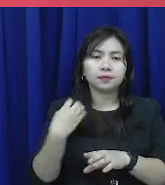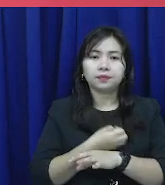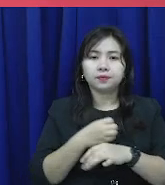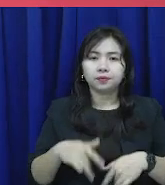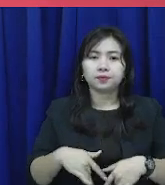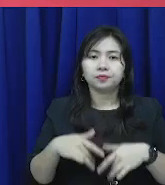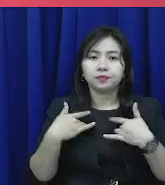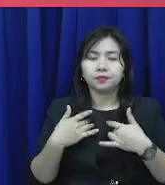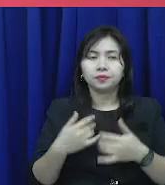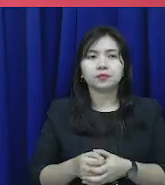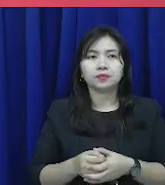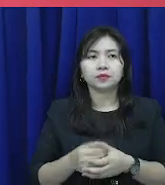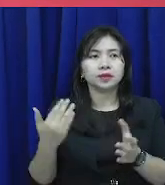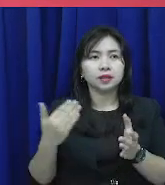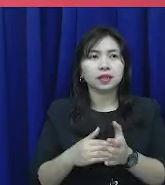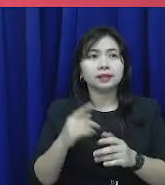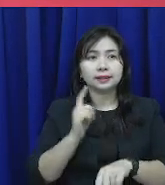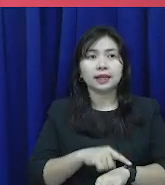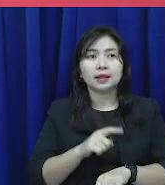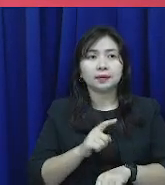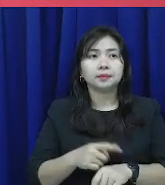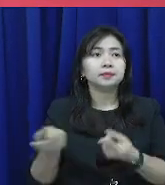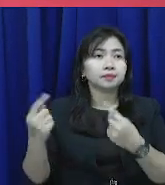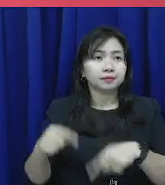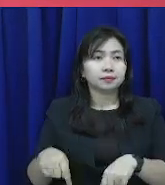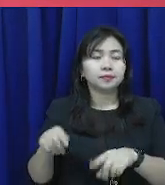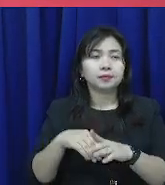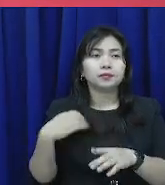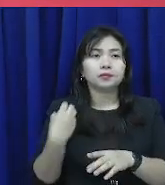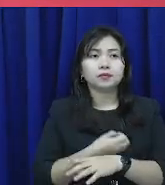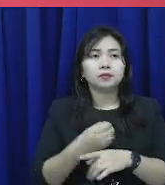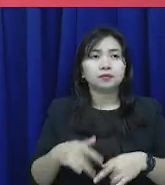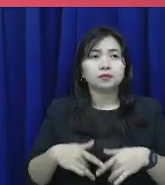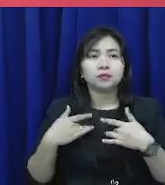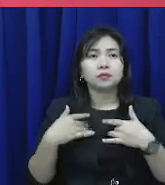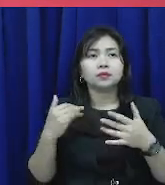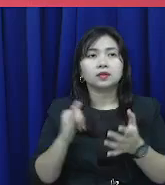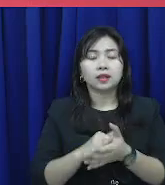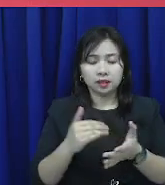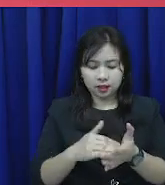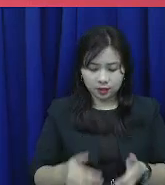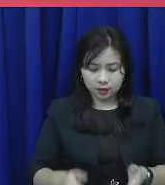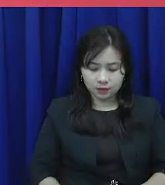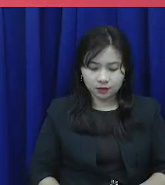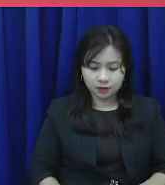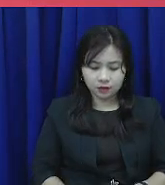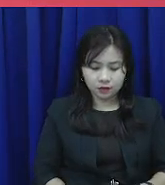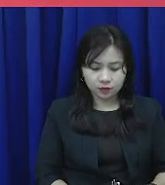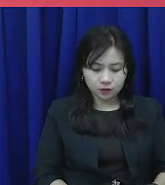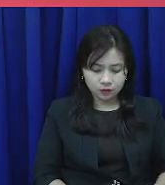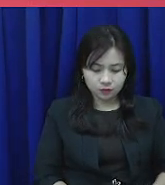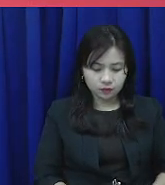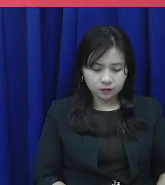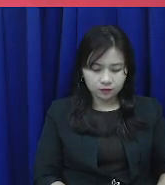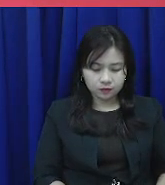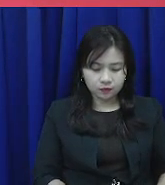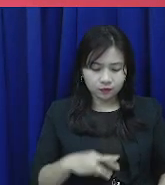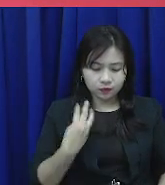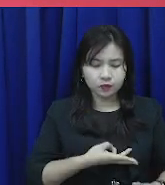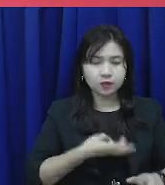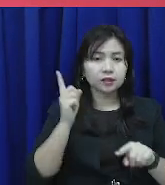telling you this time will come in our life na ano po na hindi natin mauunawaan hindi na